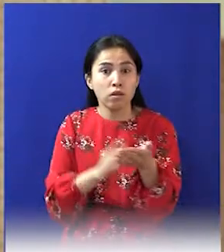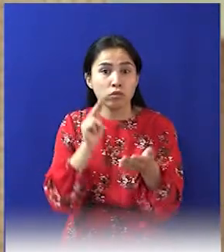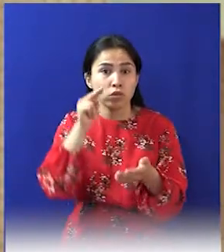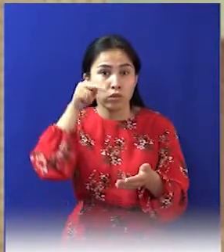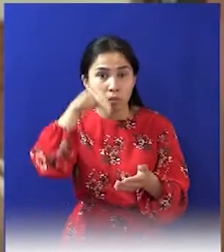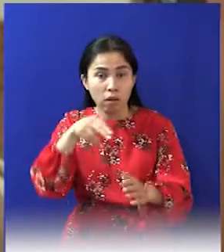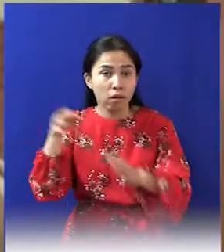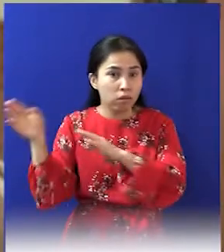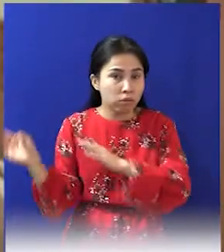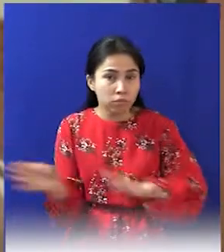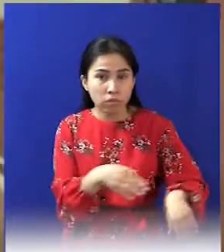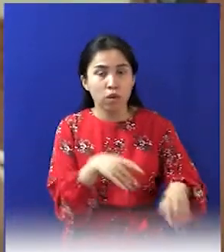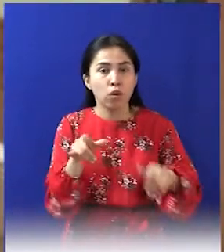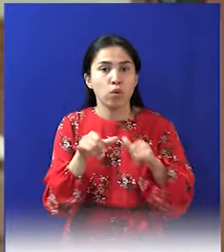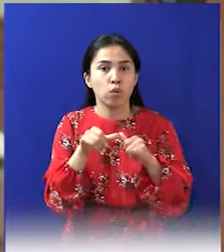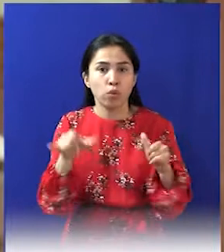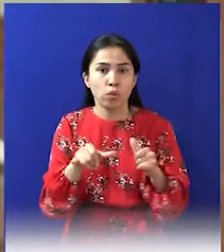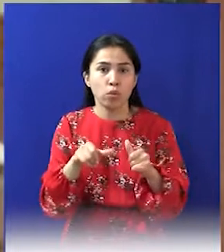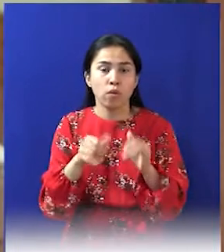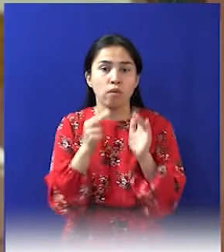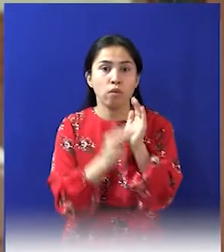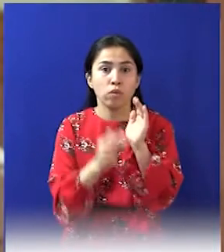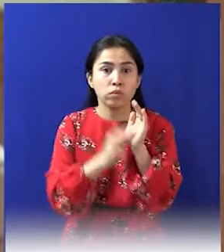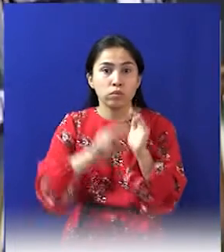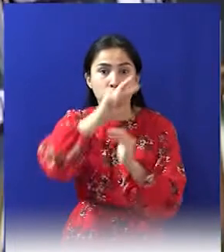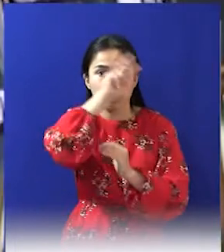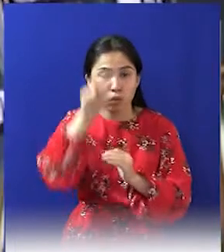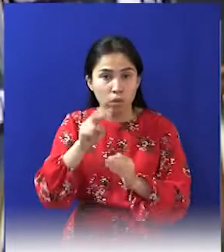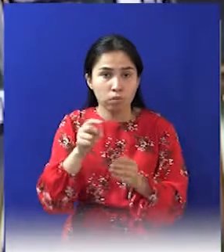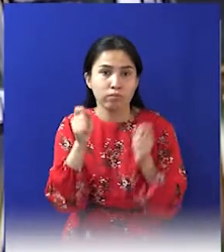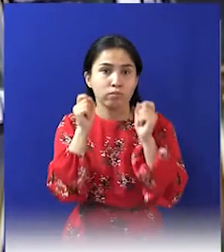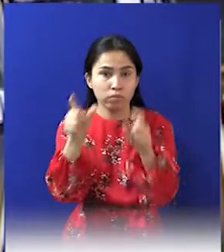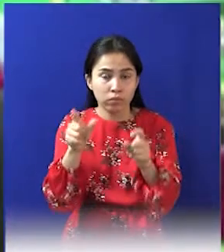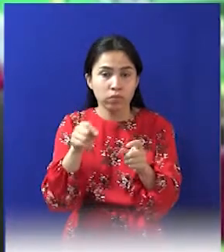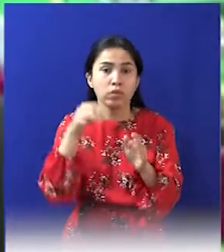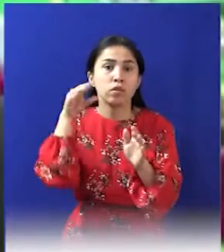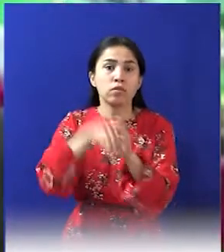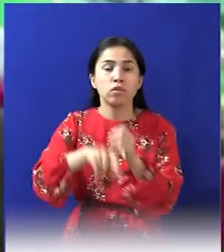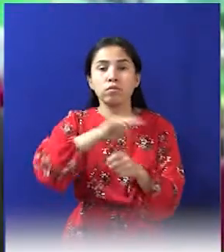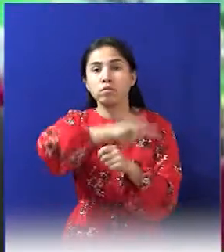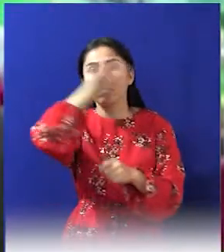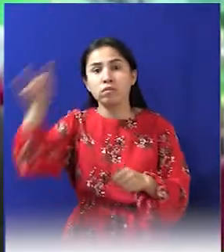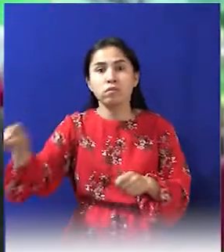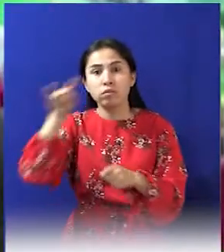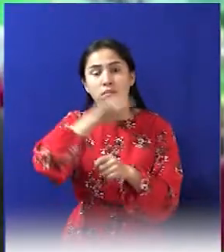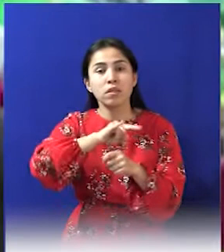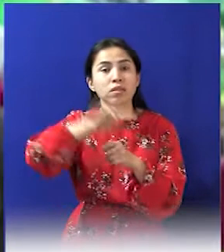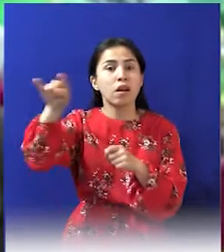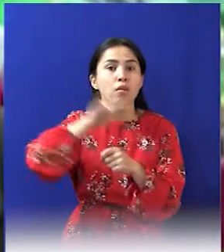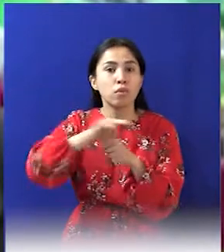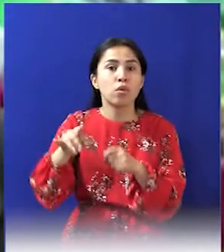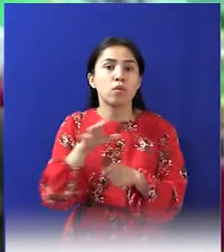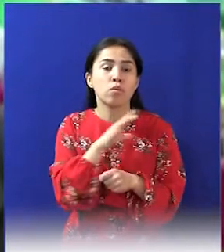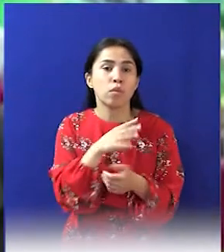Кунамбаев, Абу-Насыр аль-Фараби, Бауыржан Момышұлы и великим сыновьям Великой степи. Уважаемые коллеги,